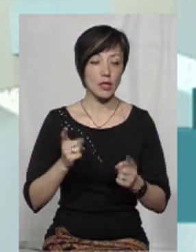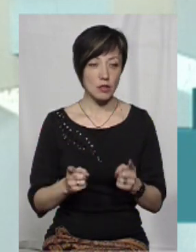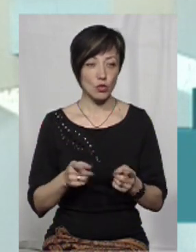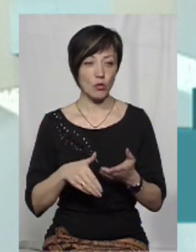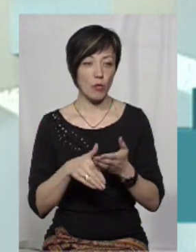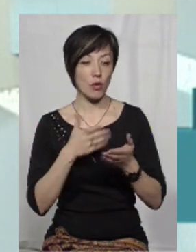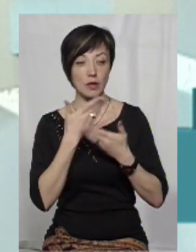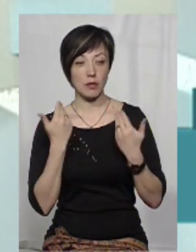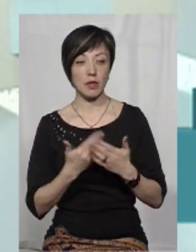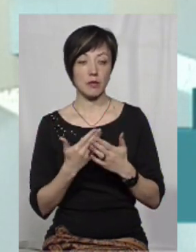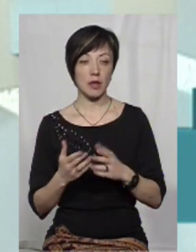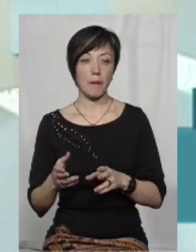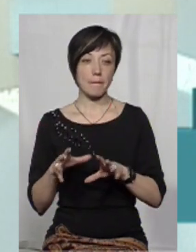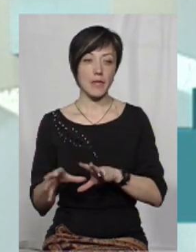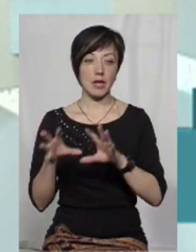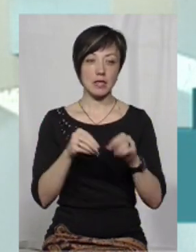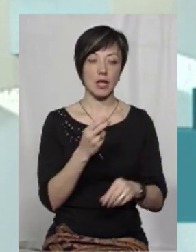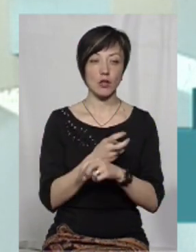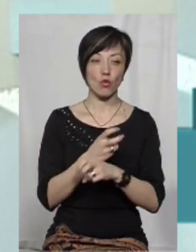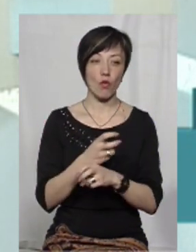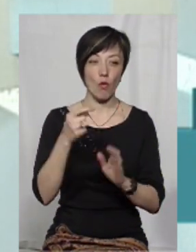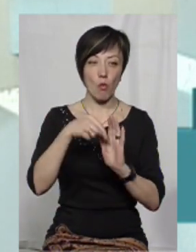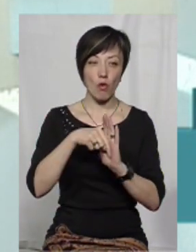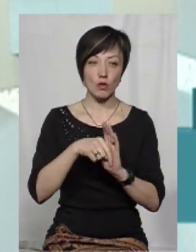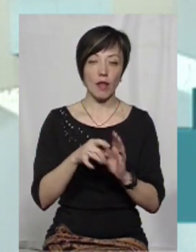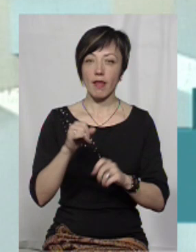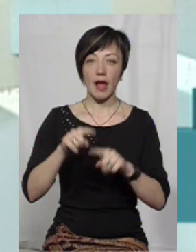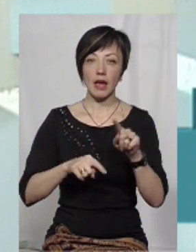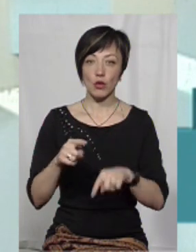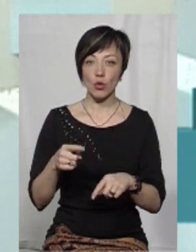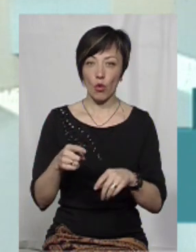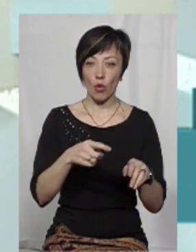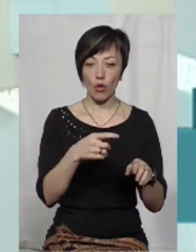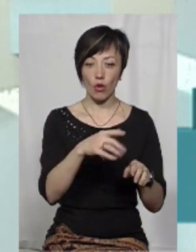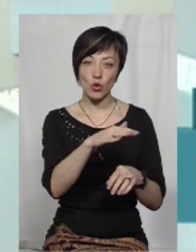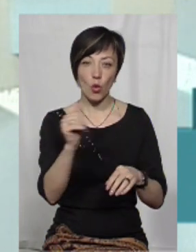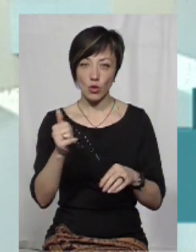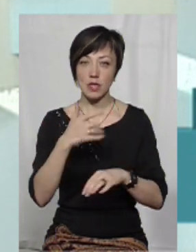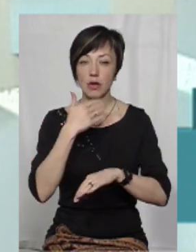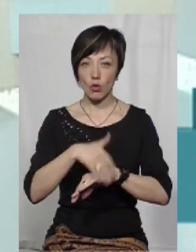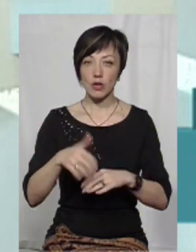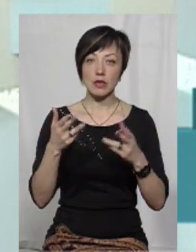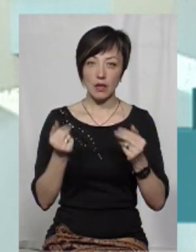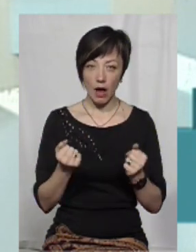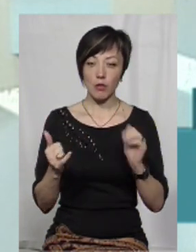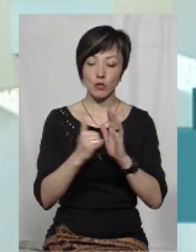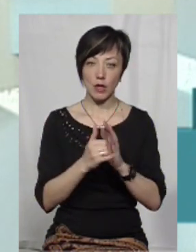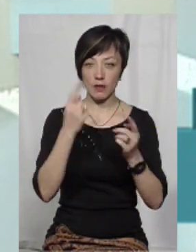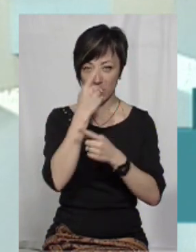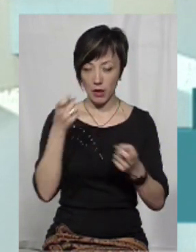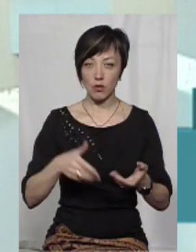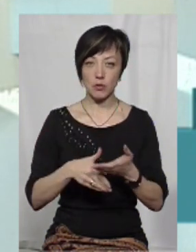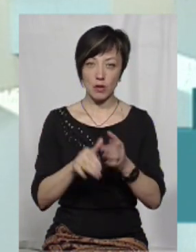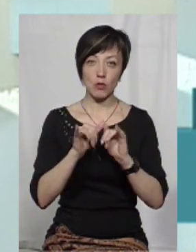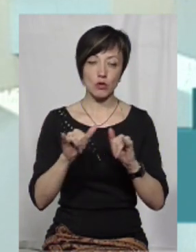дійсно допомоги нема, наприклад, пересадка кісткового мозку, яку не можна від нерідного донора, вона потрібна за кордоном. То да, дійсно, ми розміщаємо інформацію, ми